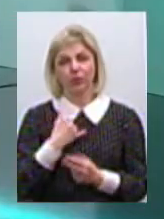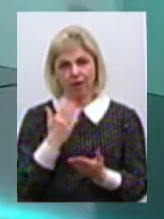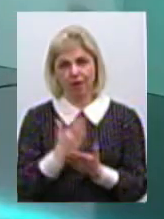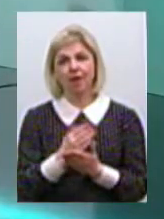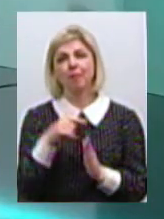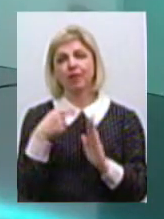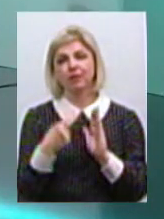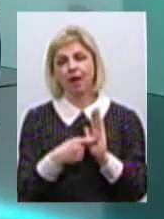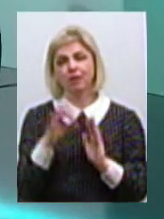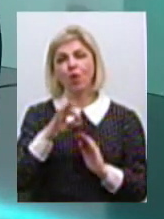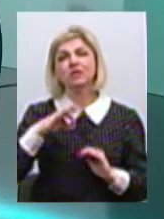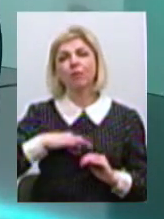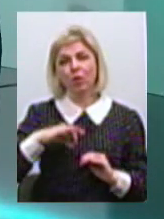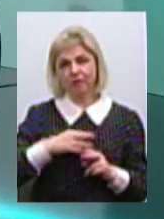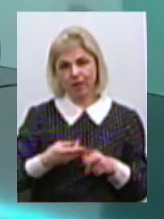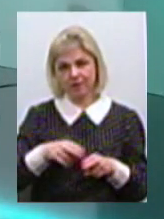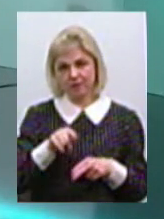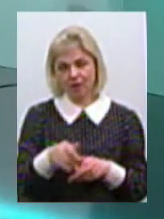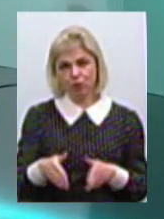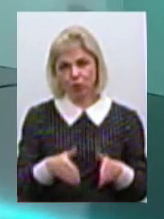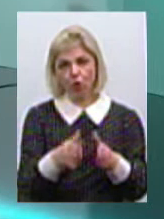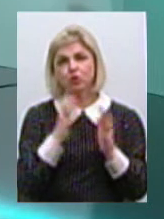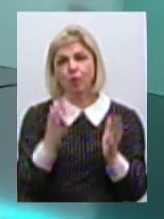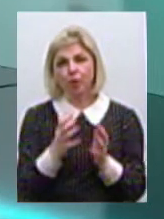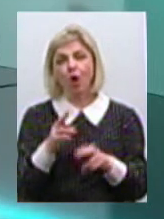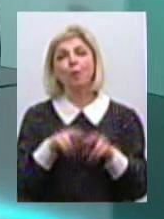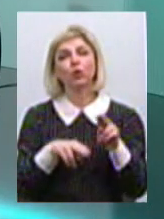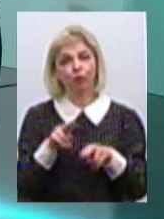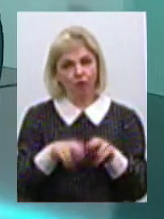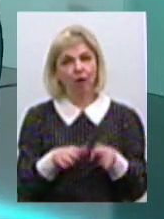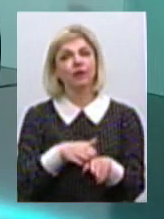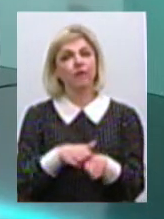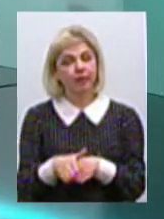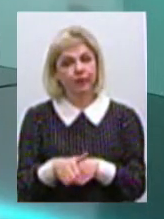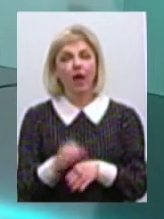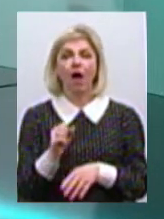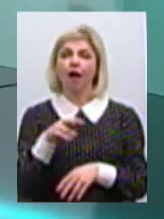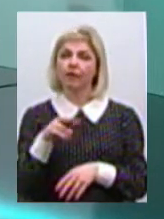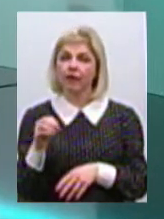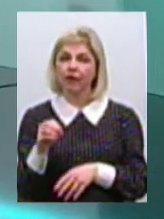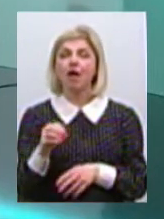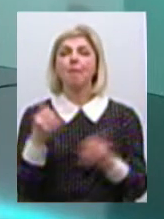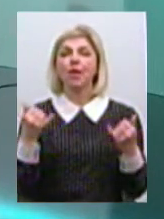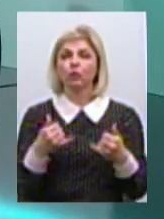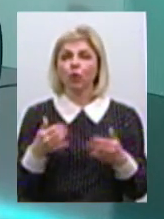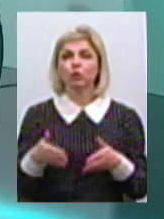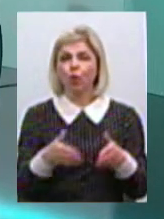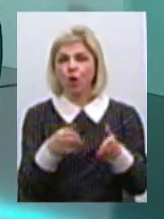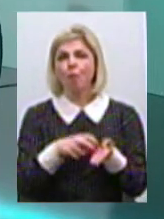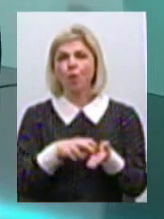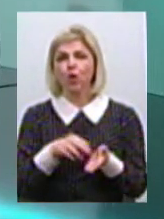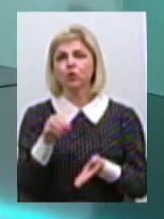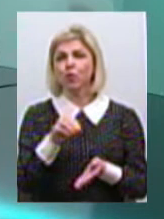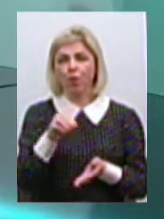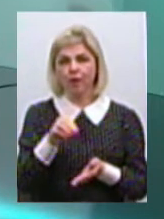питання щодо експлуатації цієї дороги, тобто утримання. Побудувати – побудували, але бетонна дорога, вона боїться солі,